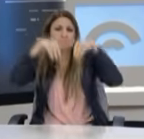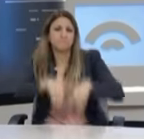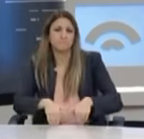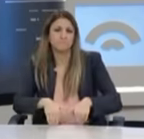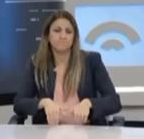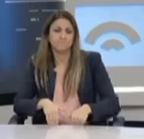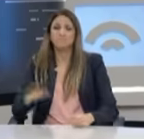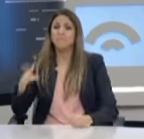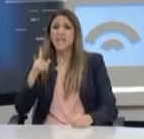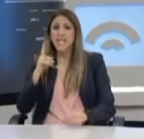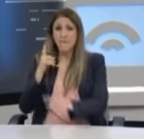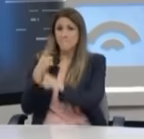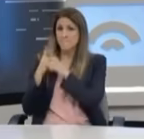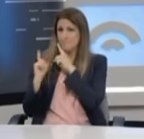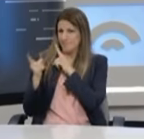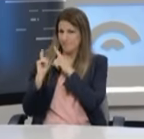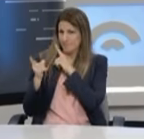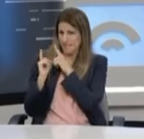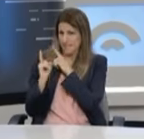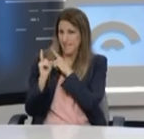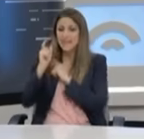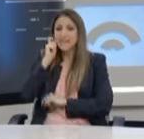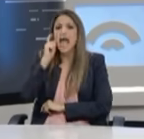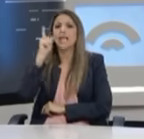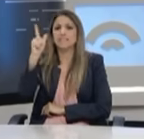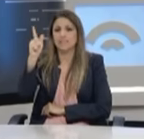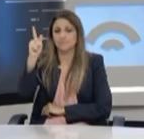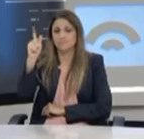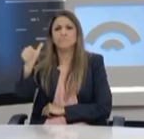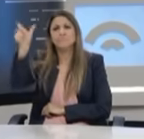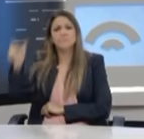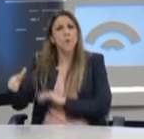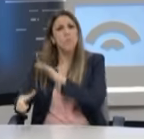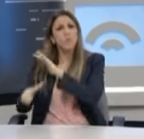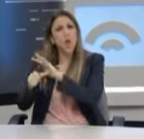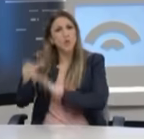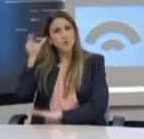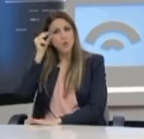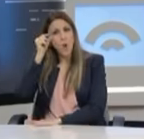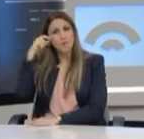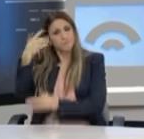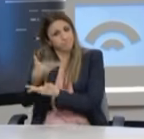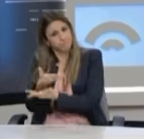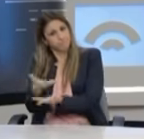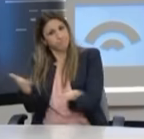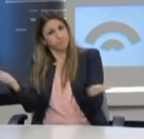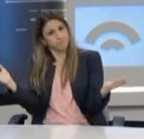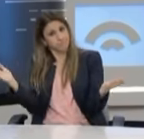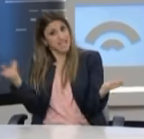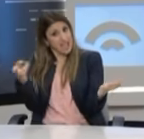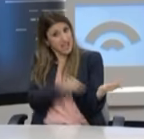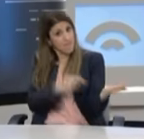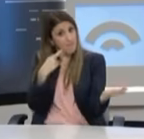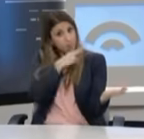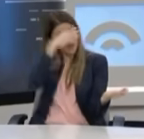Πρεσπών δεν ήταν ο κύριος Ζάεφ ο οποίος δημόσια αναφέρθηκε μπροστά